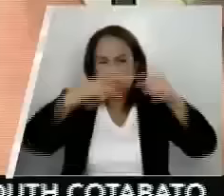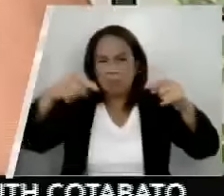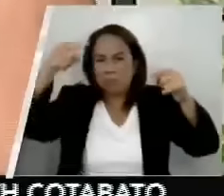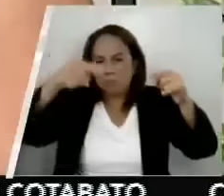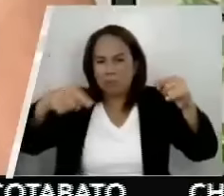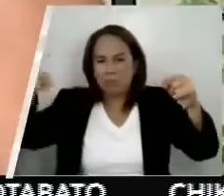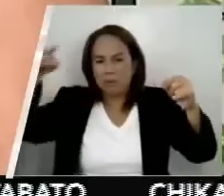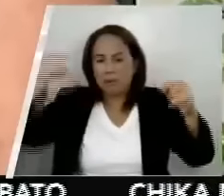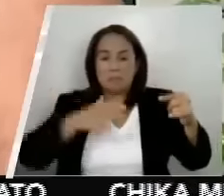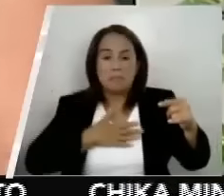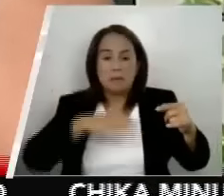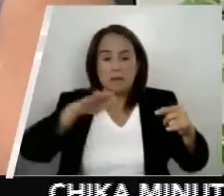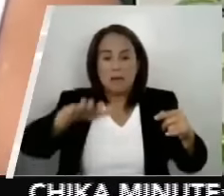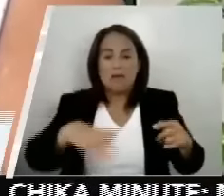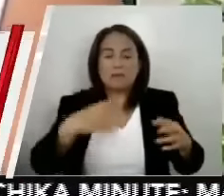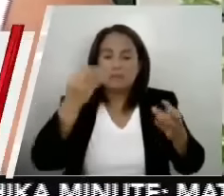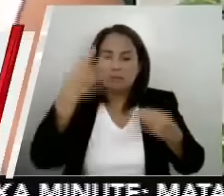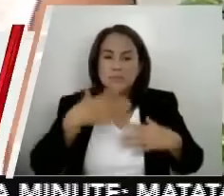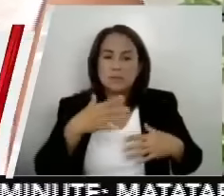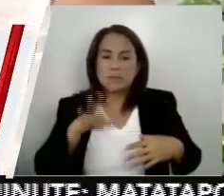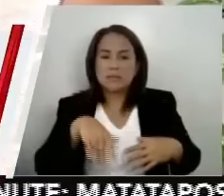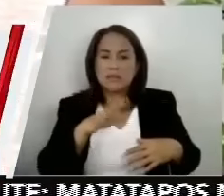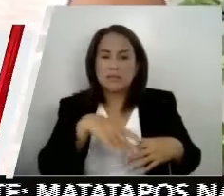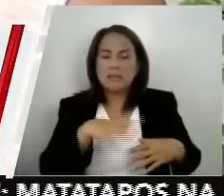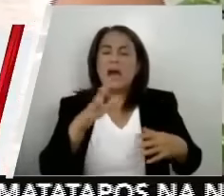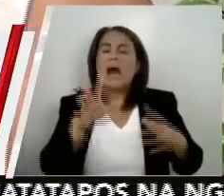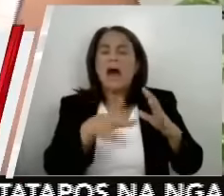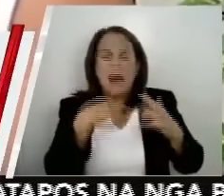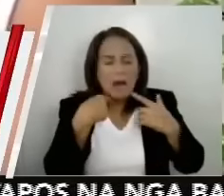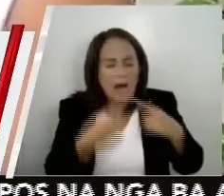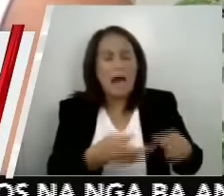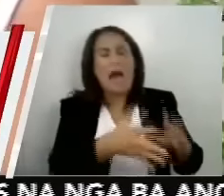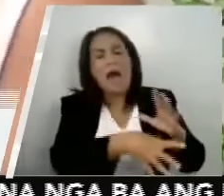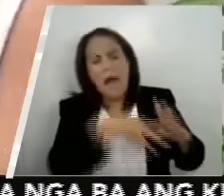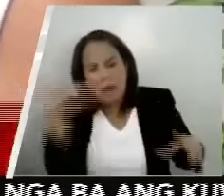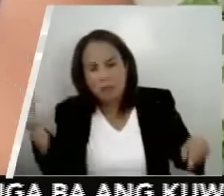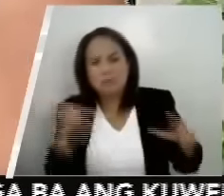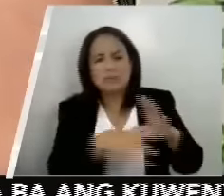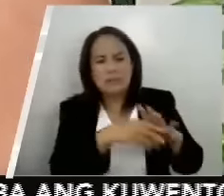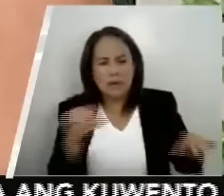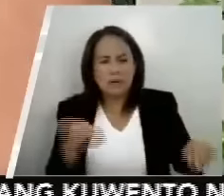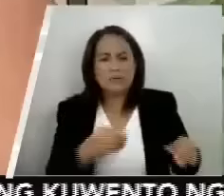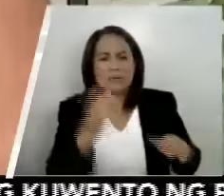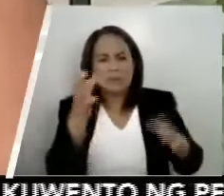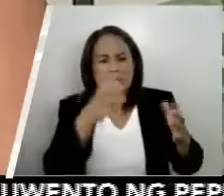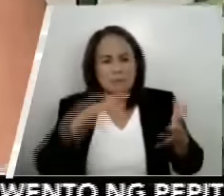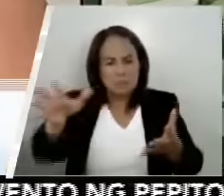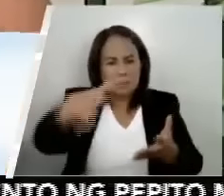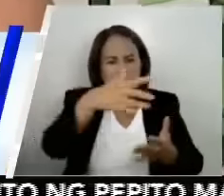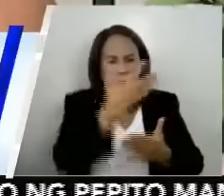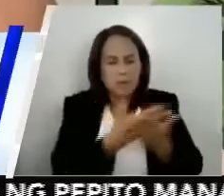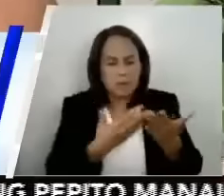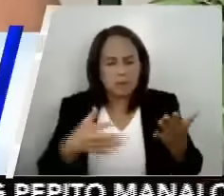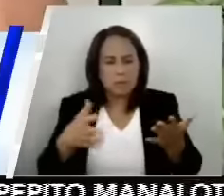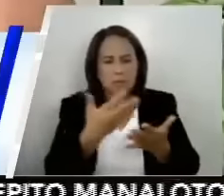anak, Mama, lumabas ka na, huwag ka na mag-ano dyan. Kinuha ko yung ibang importante. Ang pera